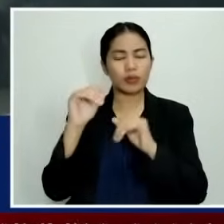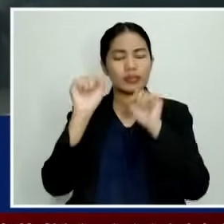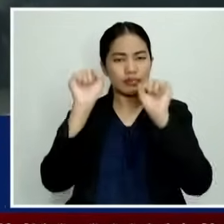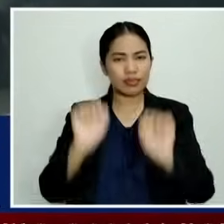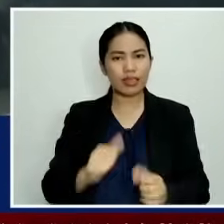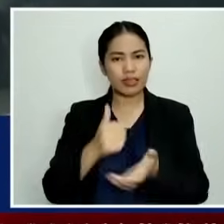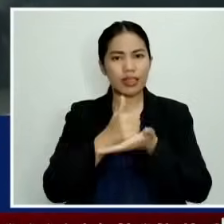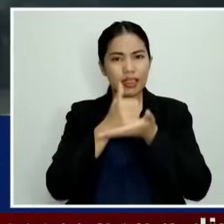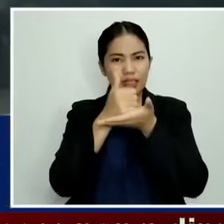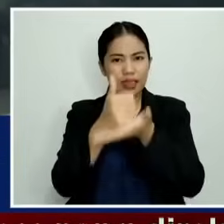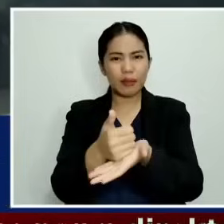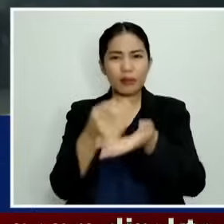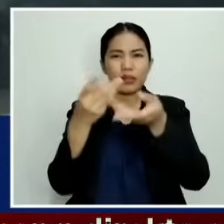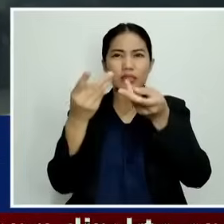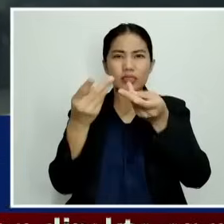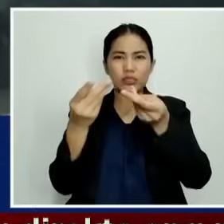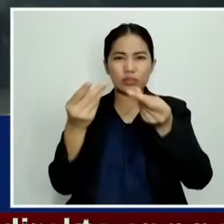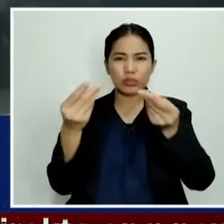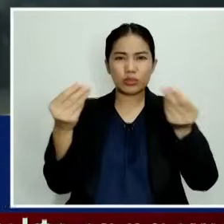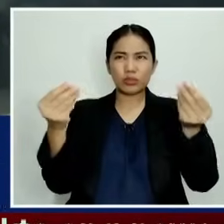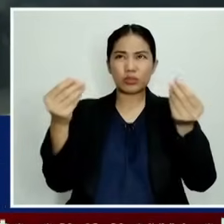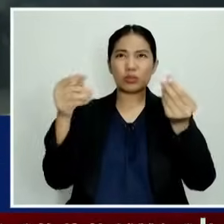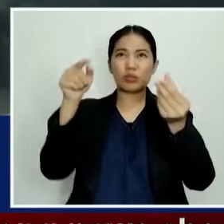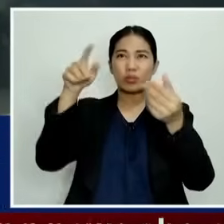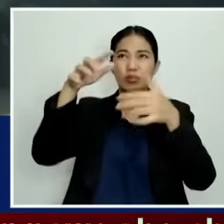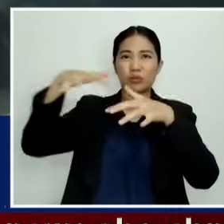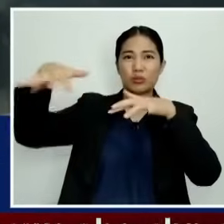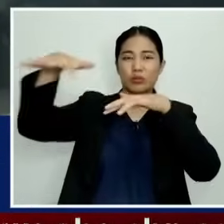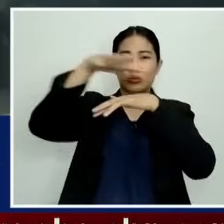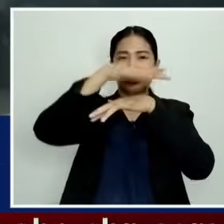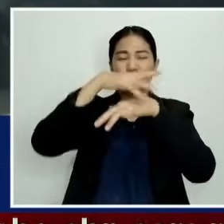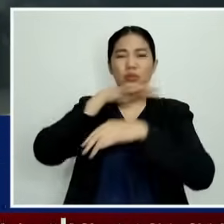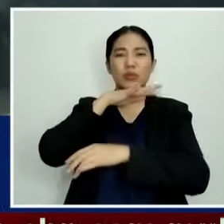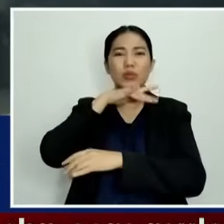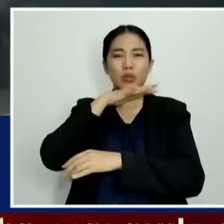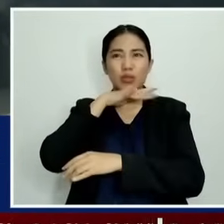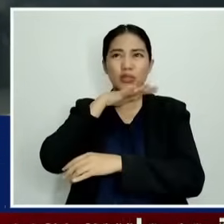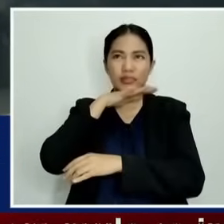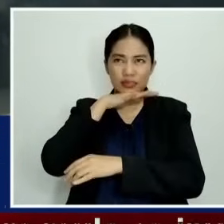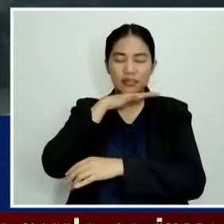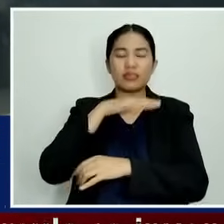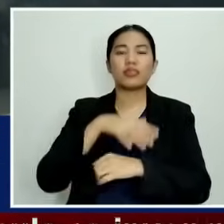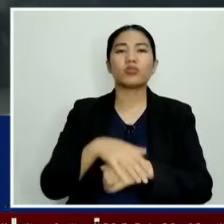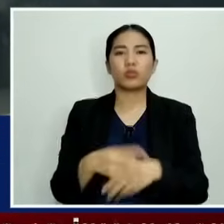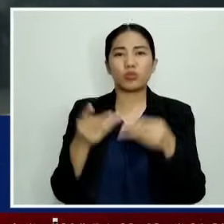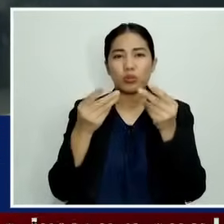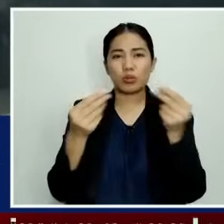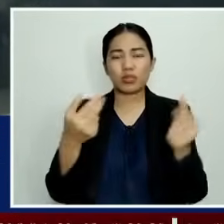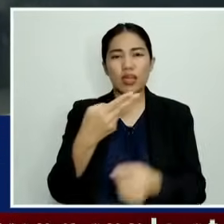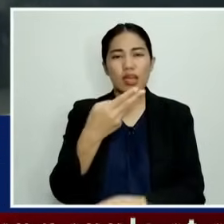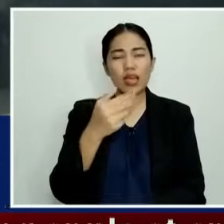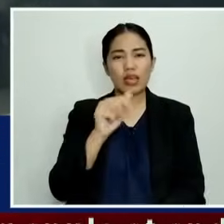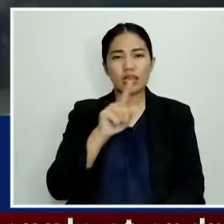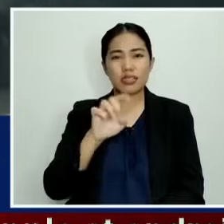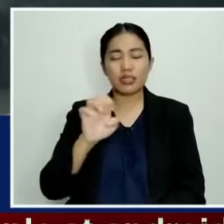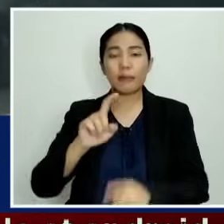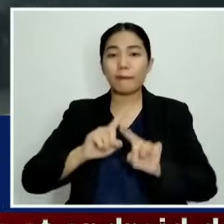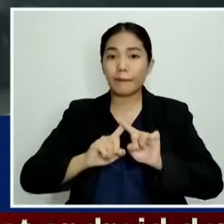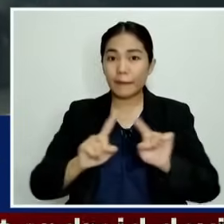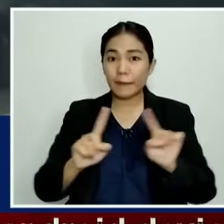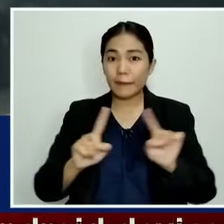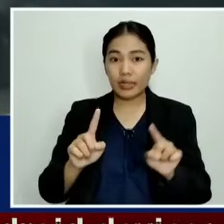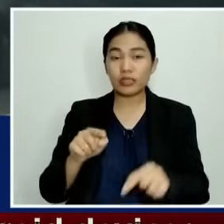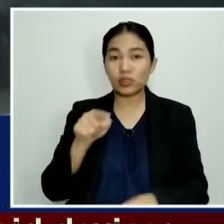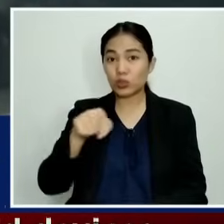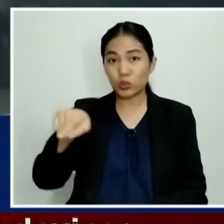ang mga nakalutang na particles sa hangin para mawala itong haze o smog. Pero sa ating mga pamilya dyan sa may Taal Volcano